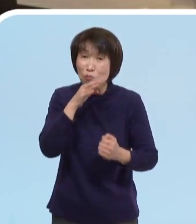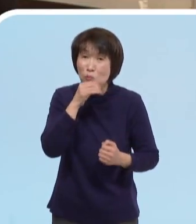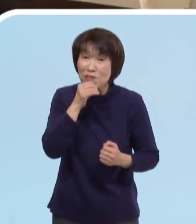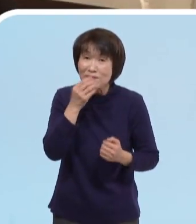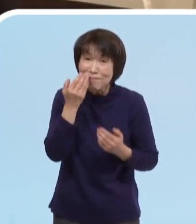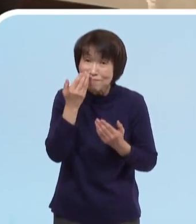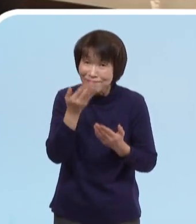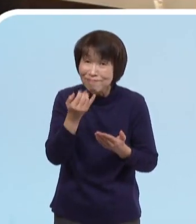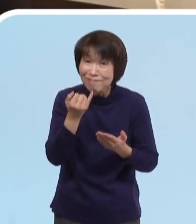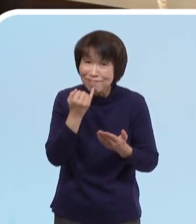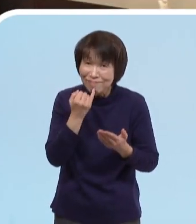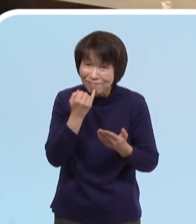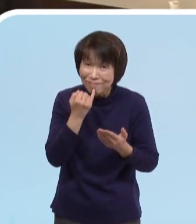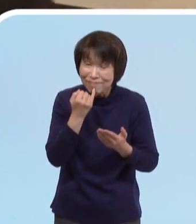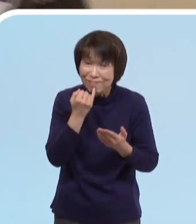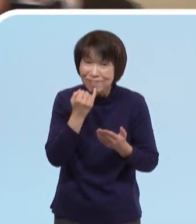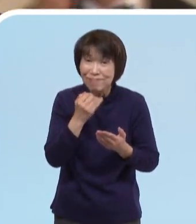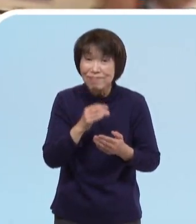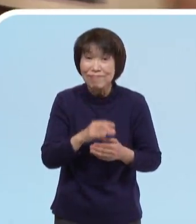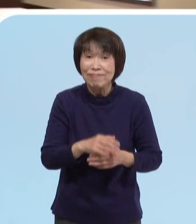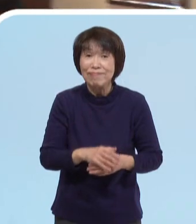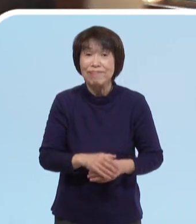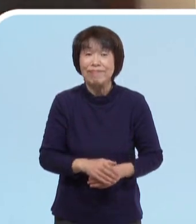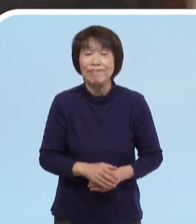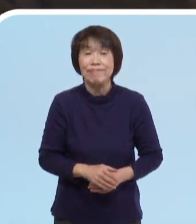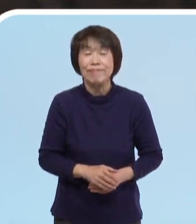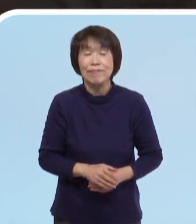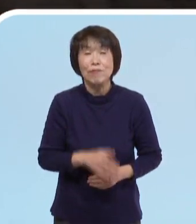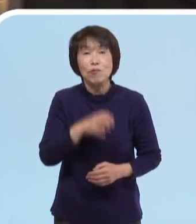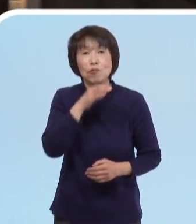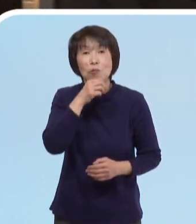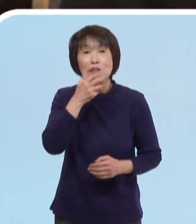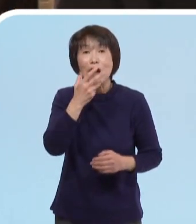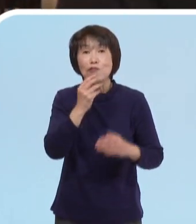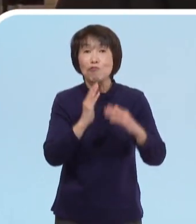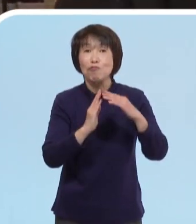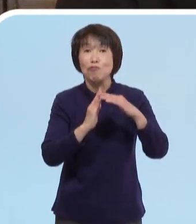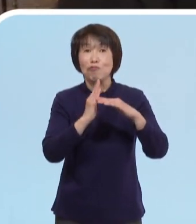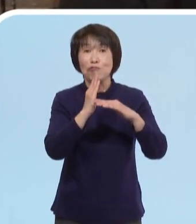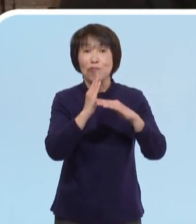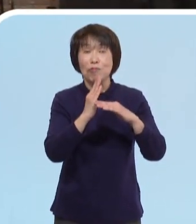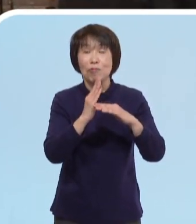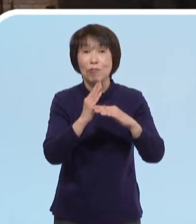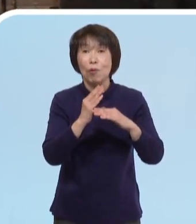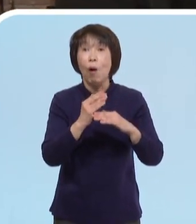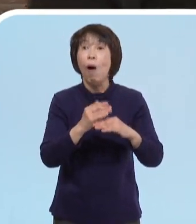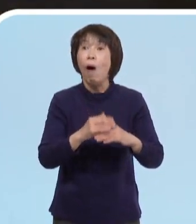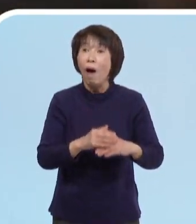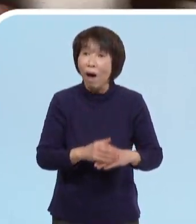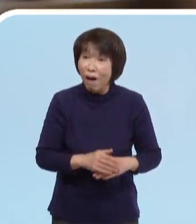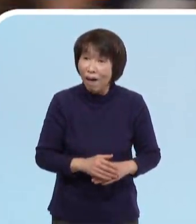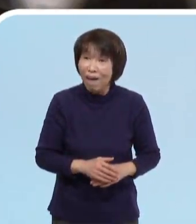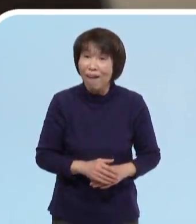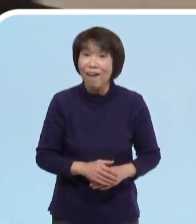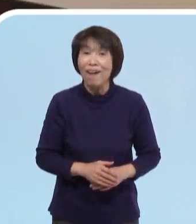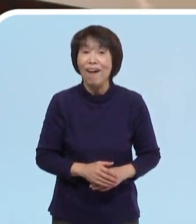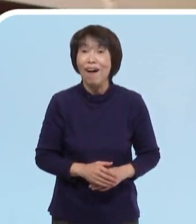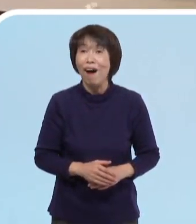そのおいくつになられるんですか。こんな聞いてええんやのか、女性に。 80越してます。 そうです